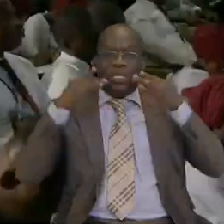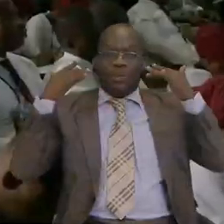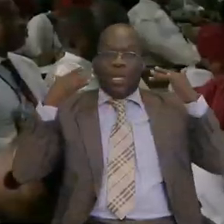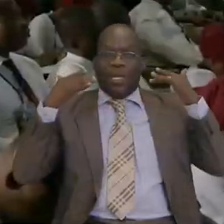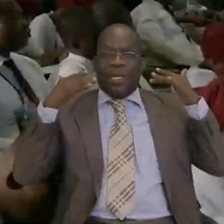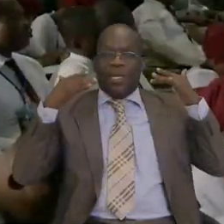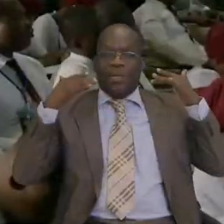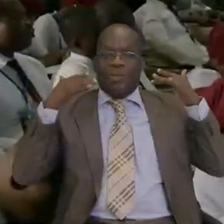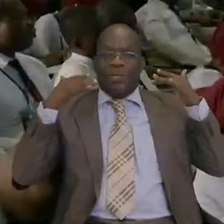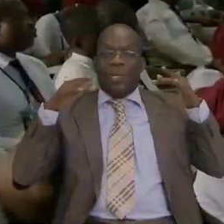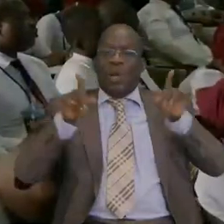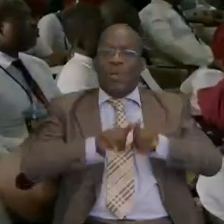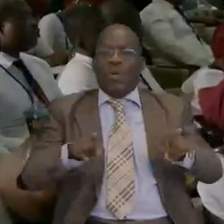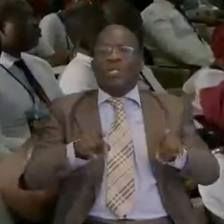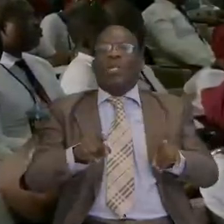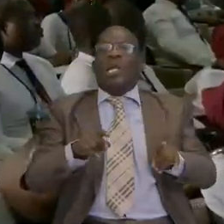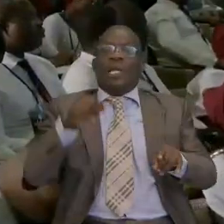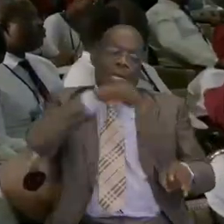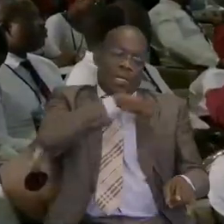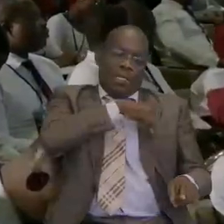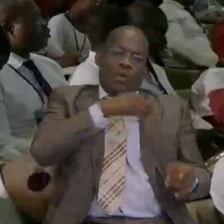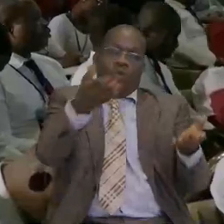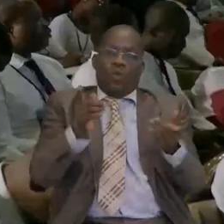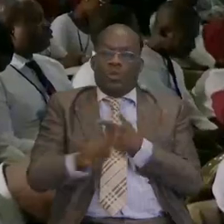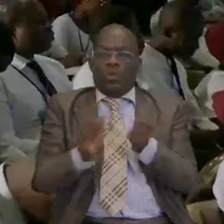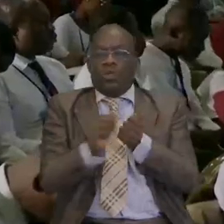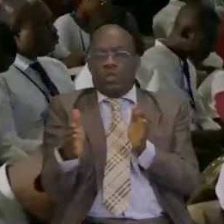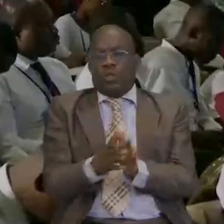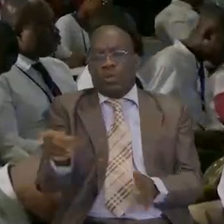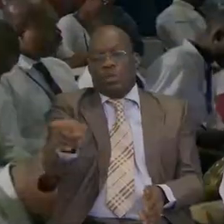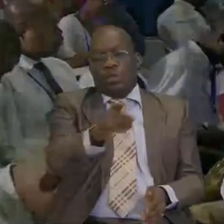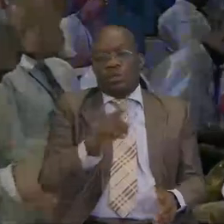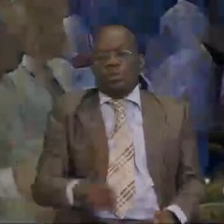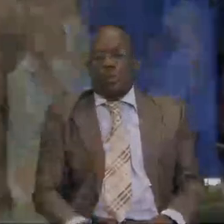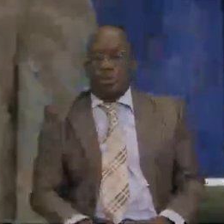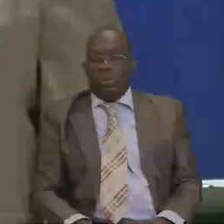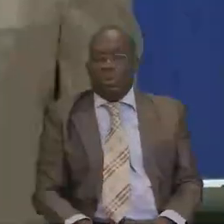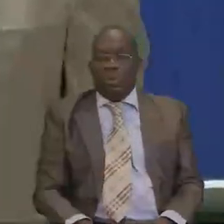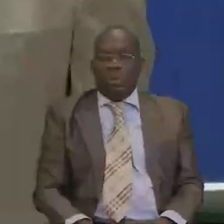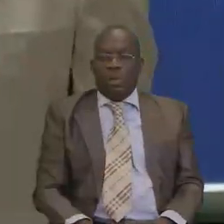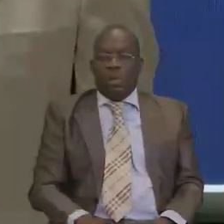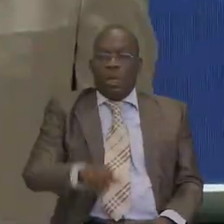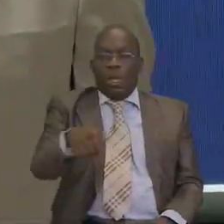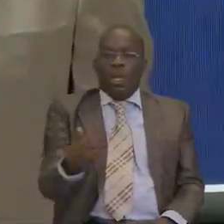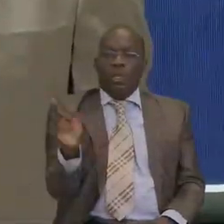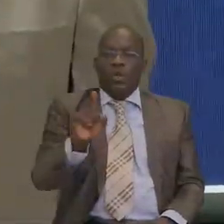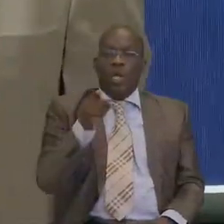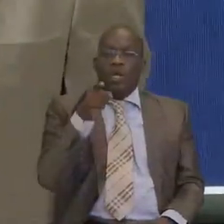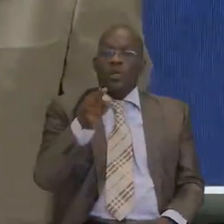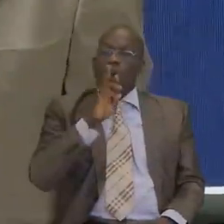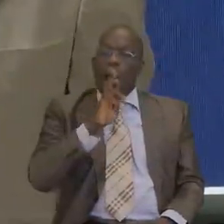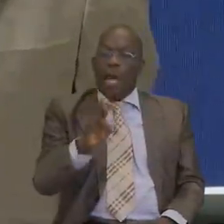font paraître l'amour et le sourire, mais ils pensent à quoi faire pour te ruiner, te détruire. Partout tu